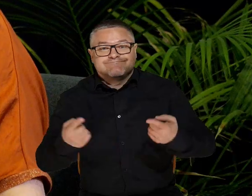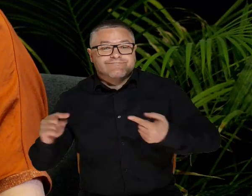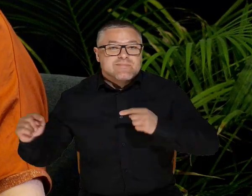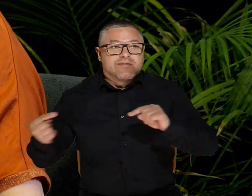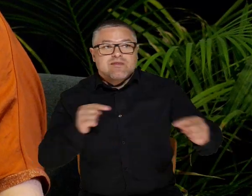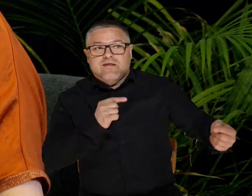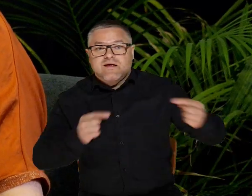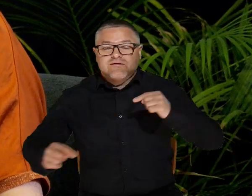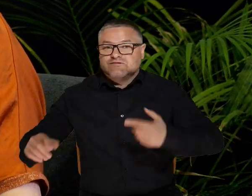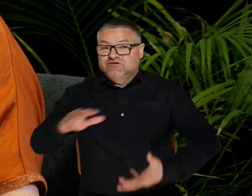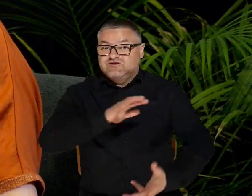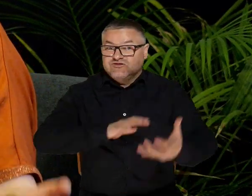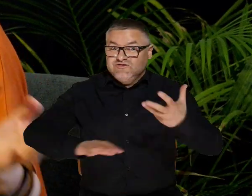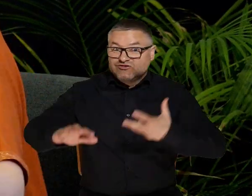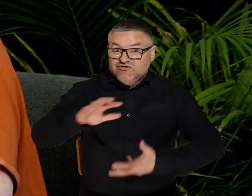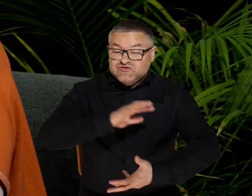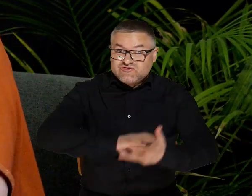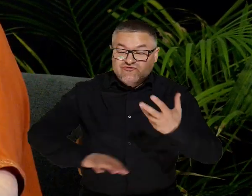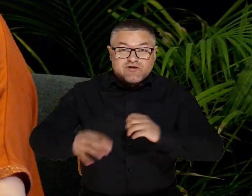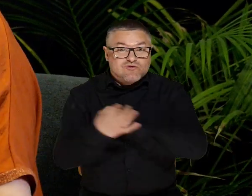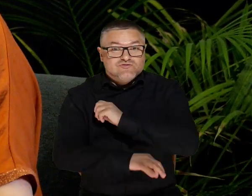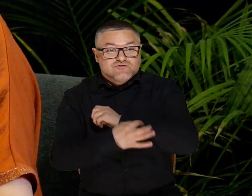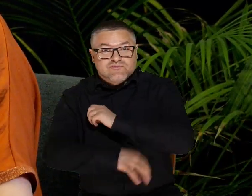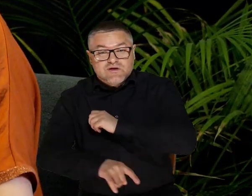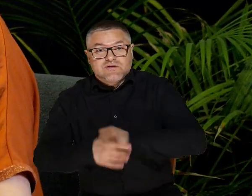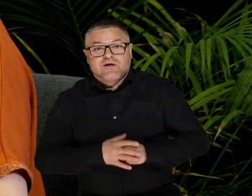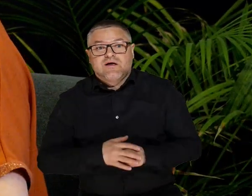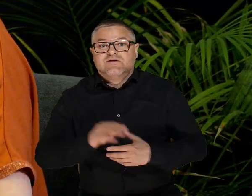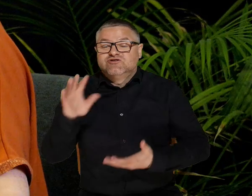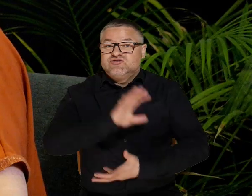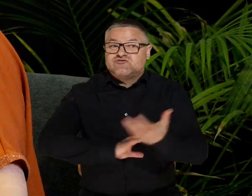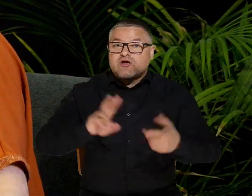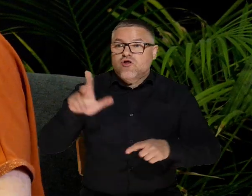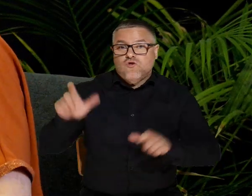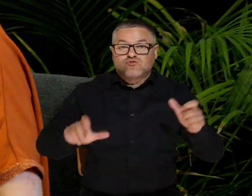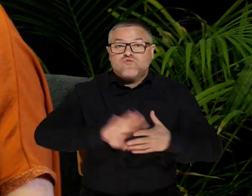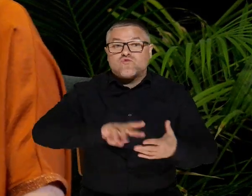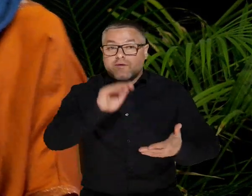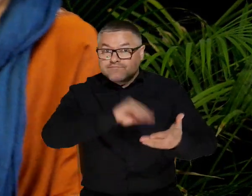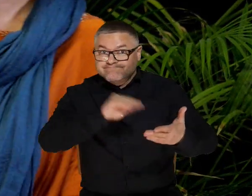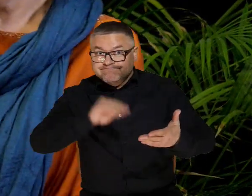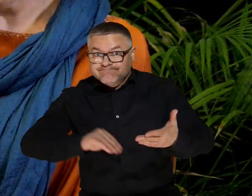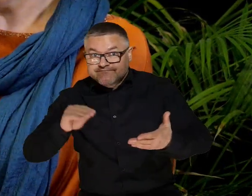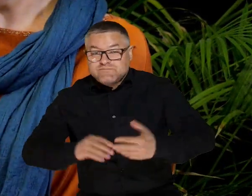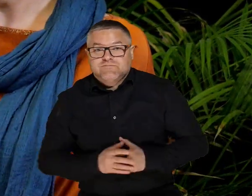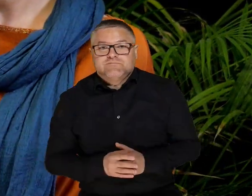między światem akademickim a światem pisarzy, reporterów,